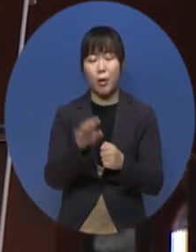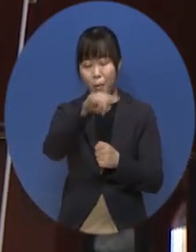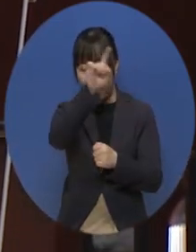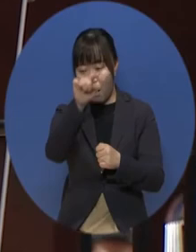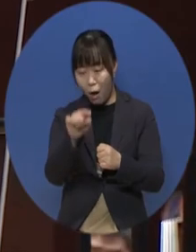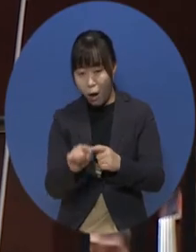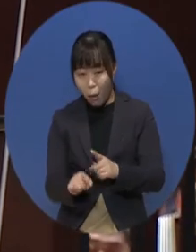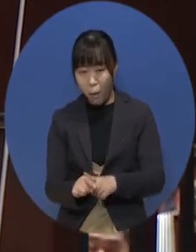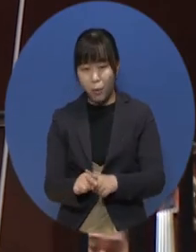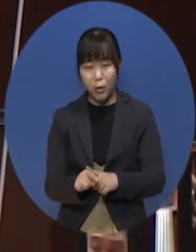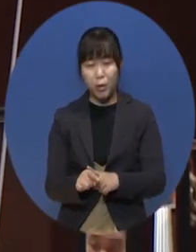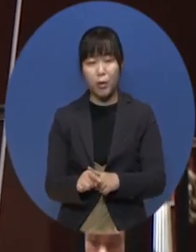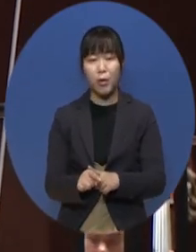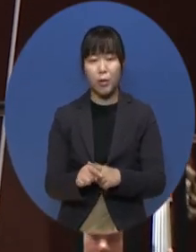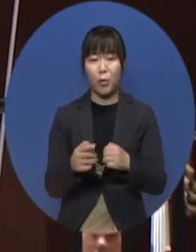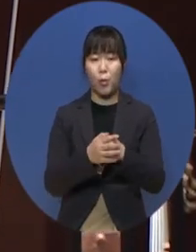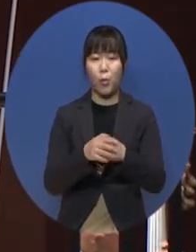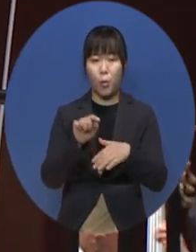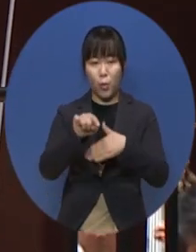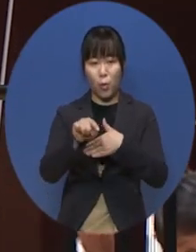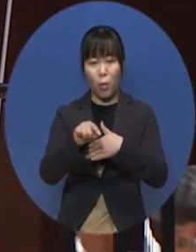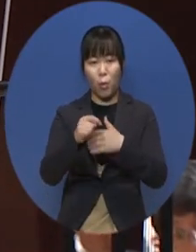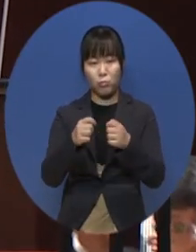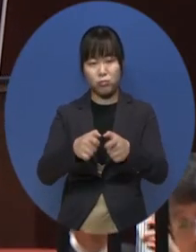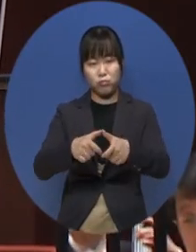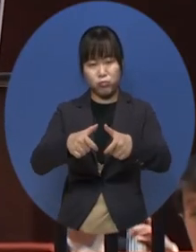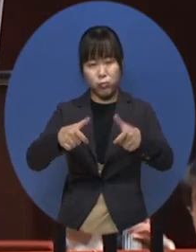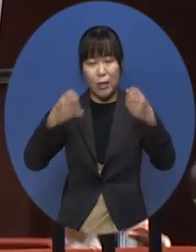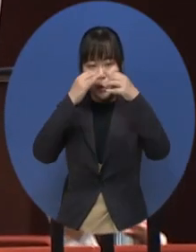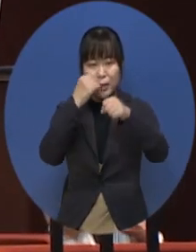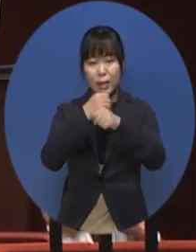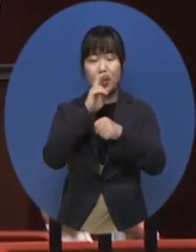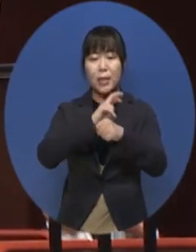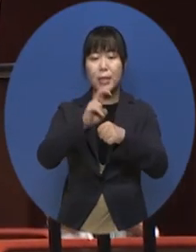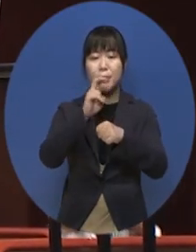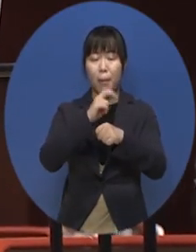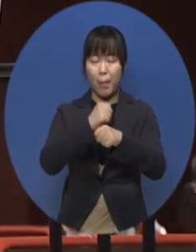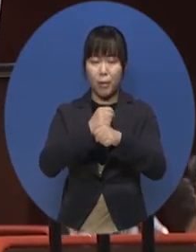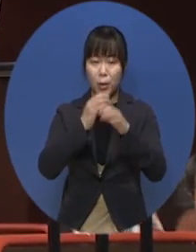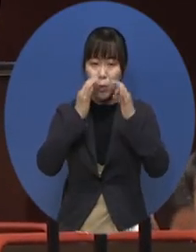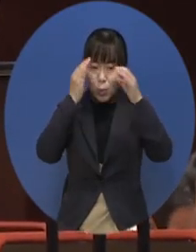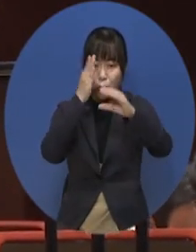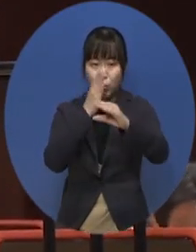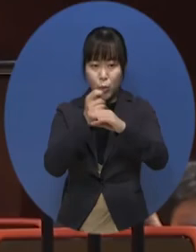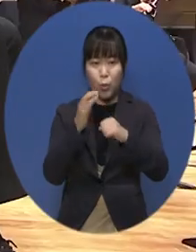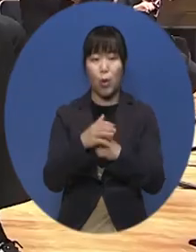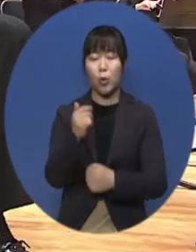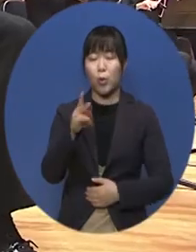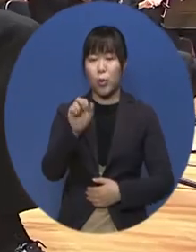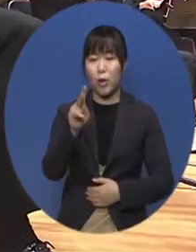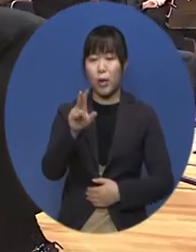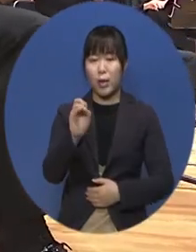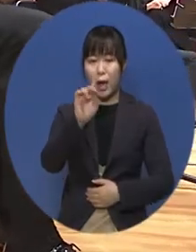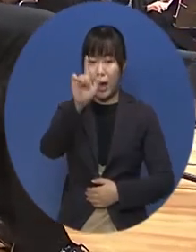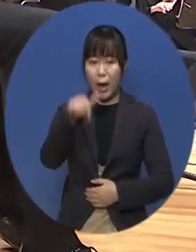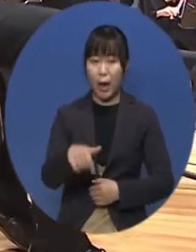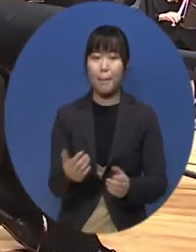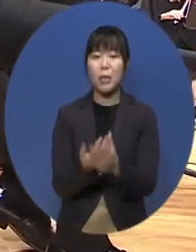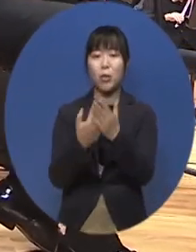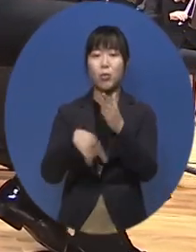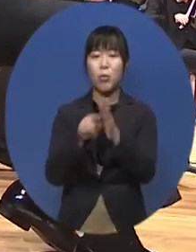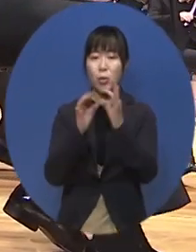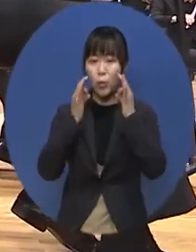레파토리의 외연 확장과 창작 음악 활성화에 힘쓰고 있으며 교향악 발전을 위해 노력하고 있습니다.